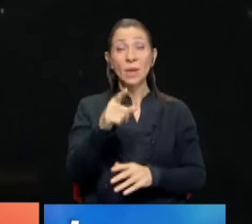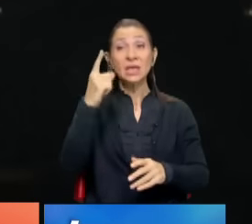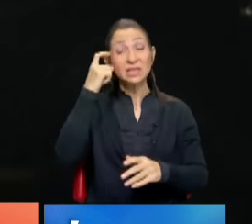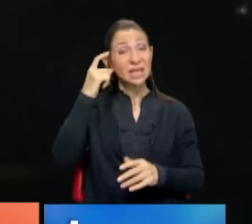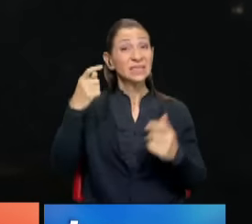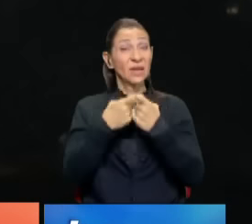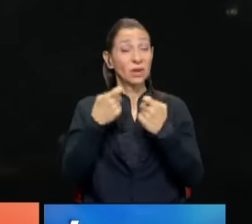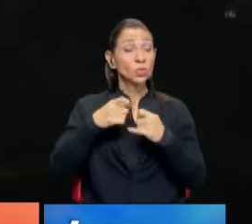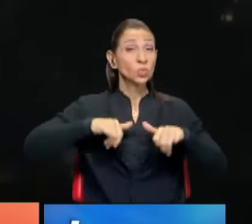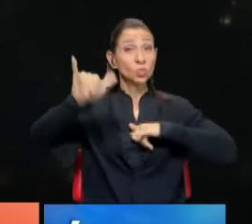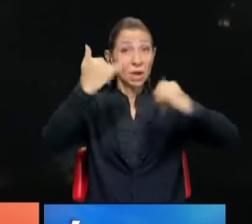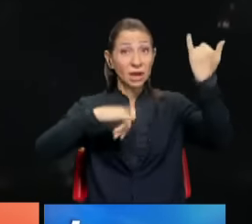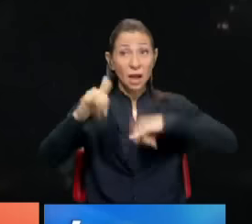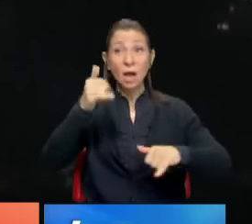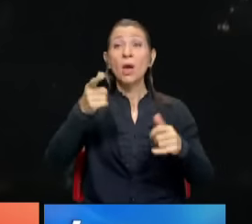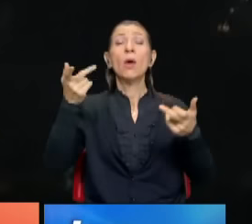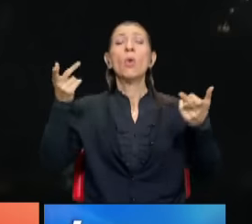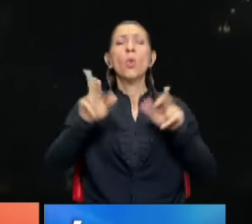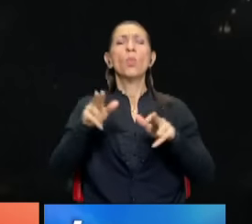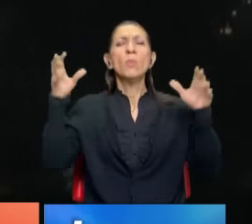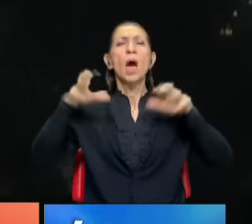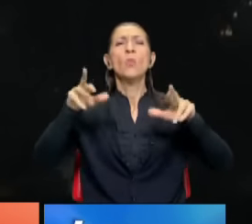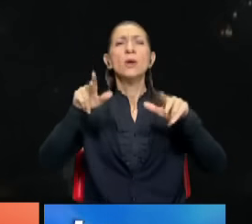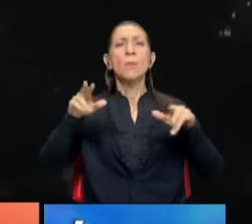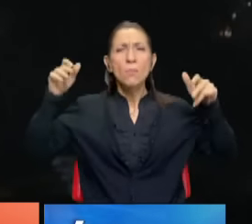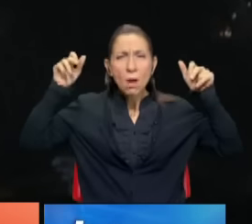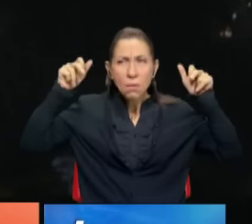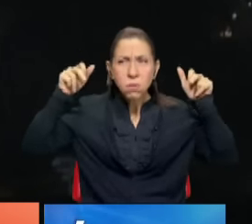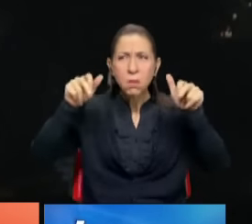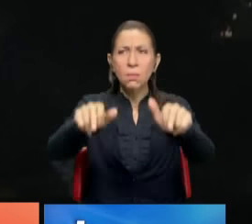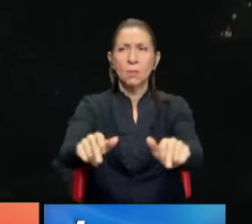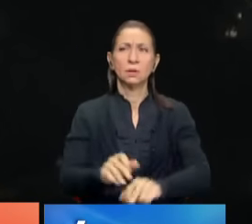uçakları Lübnan'ın başkenti Beyrut'a ölüm yağdırdı.